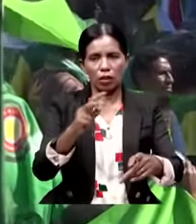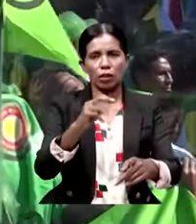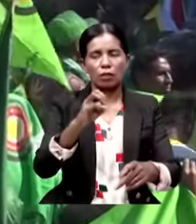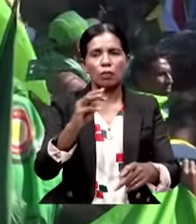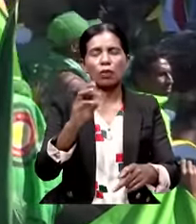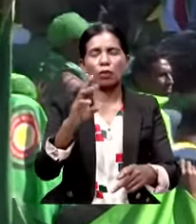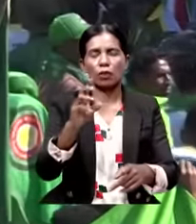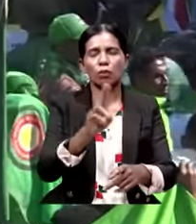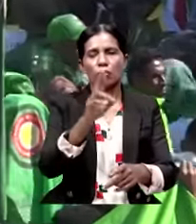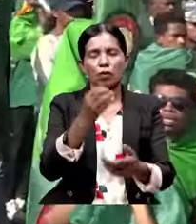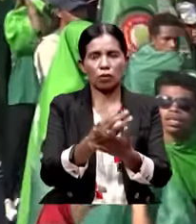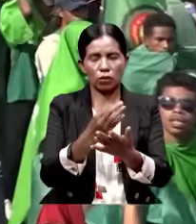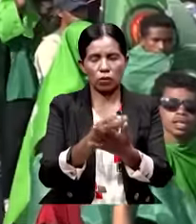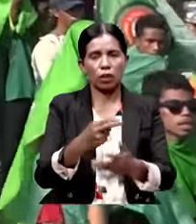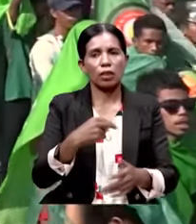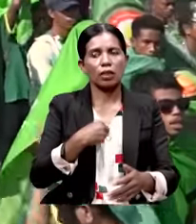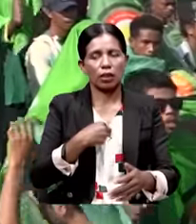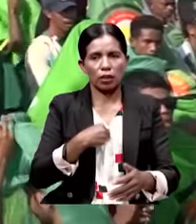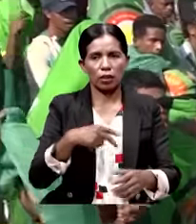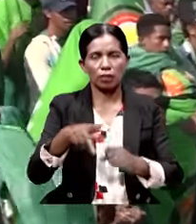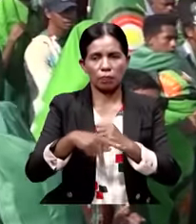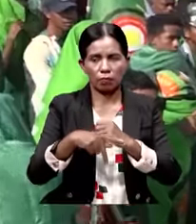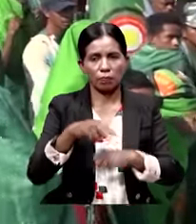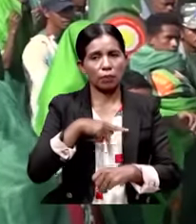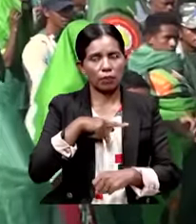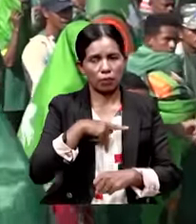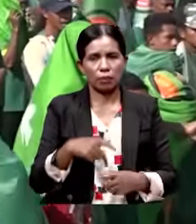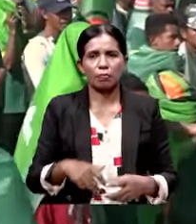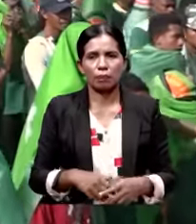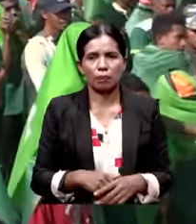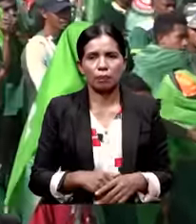osan refere bania interese privado. Adriano Verdial, Zemir Santos, Ziemen.